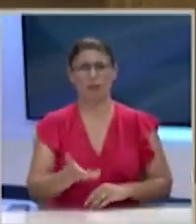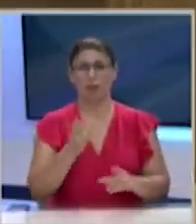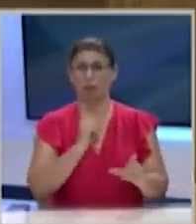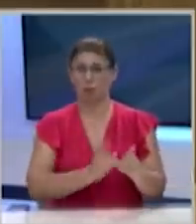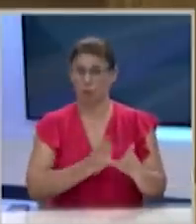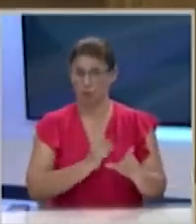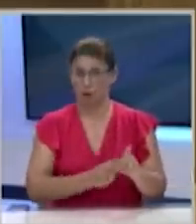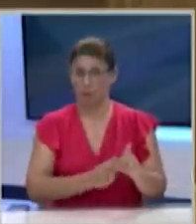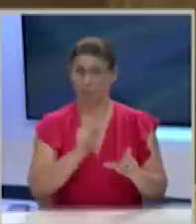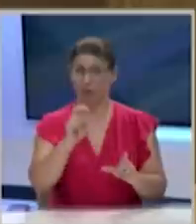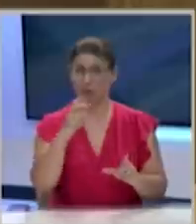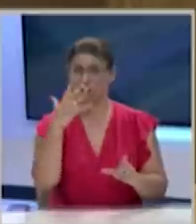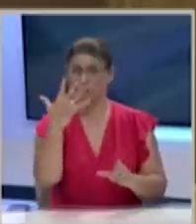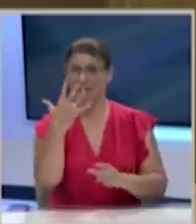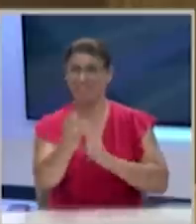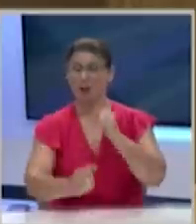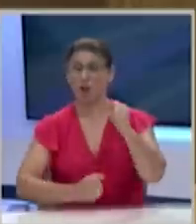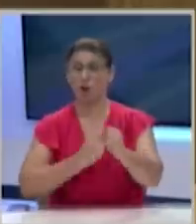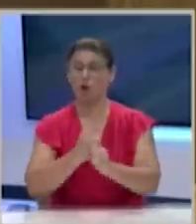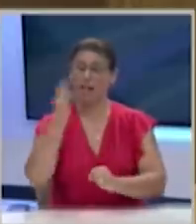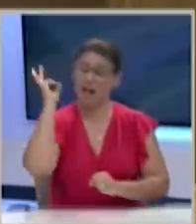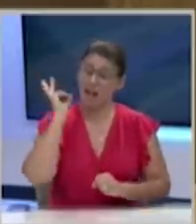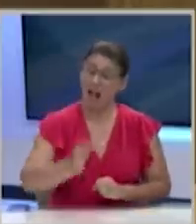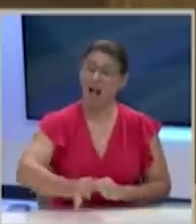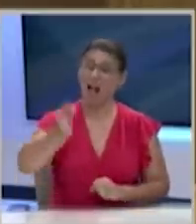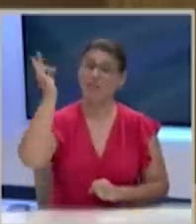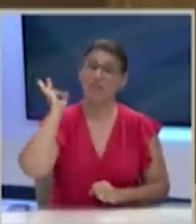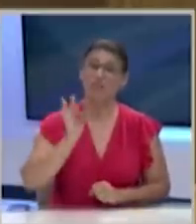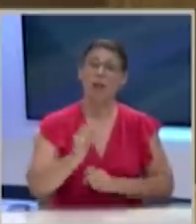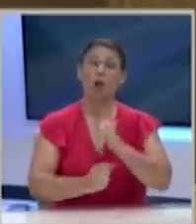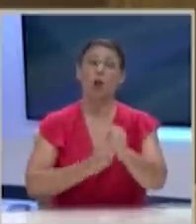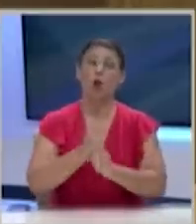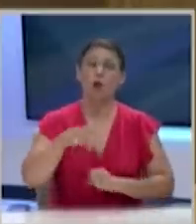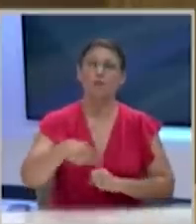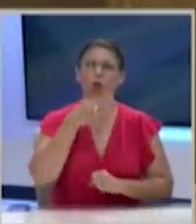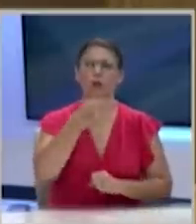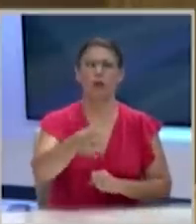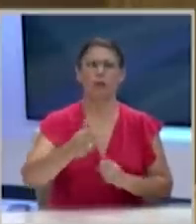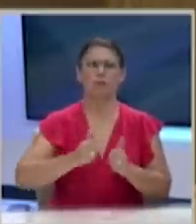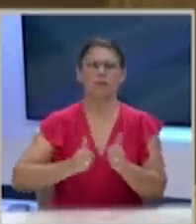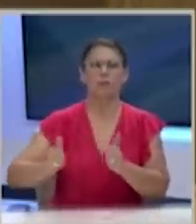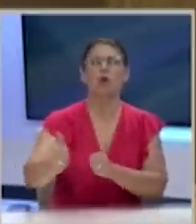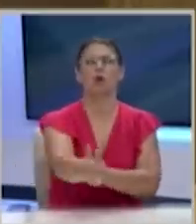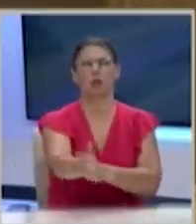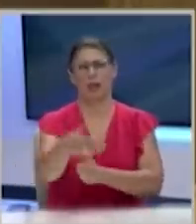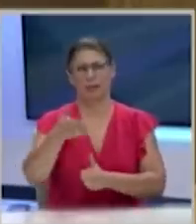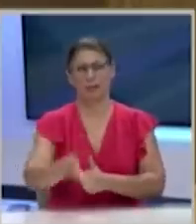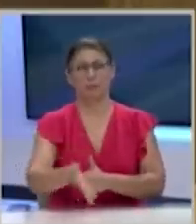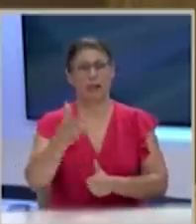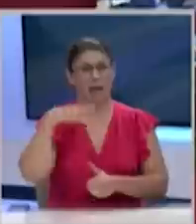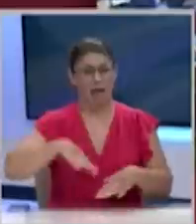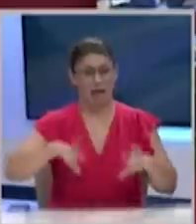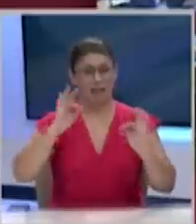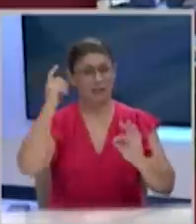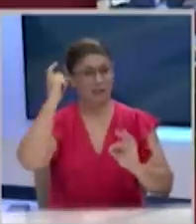ΚΚΕ 25 χρόνια, κάθε χρόνο, αυτό λέει. Είμαστε πολύ μπροστά και σήμερα αρχίζει να το σκέφτεται